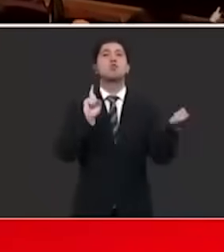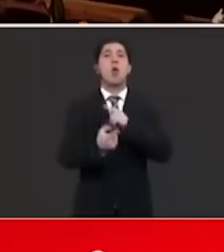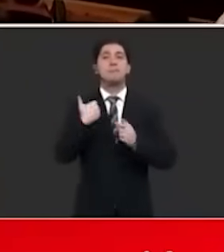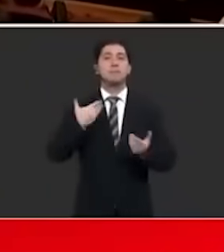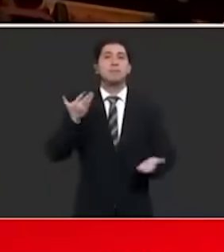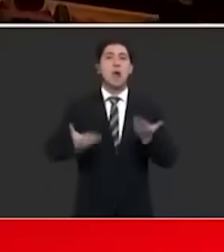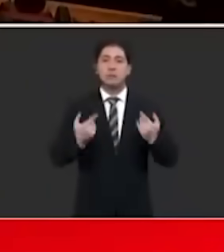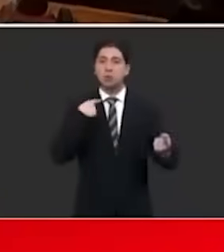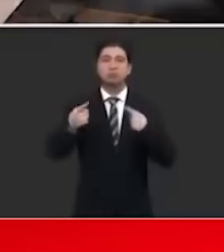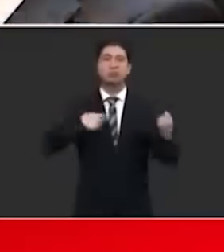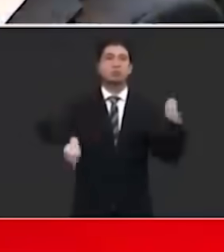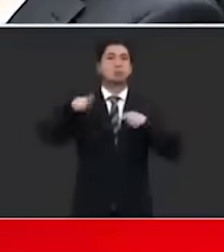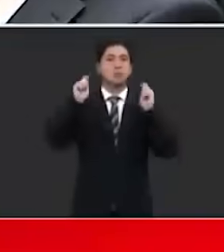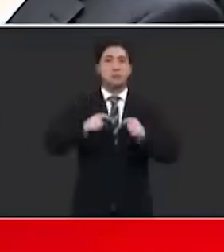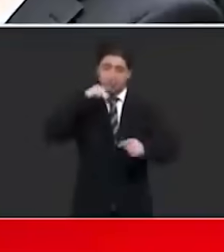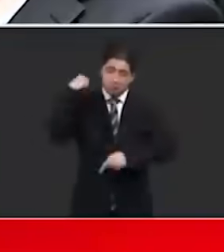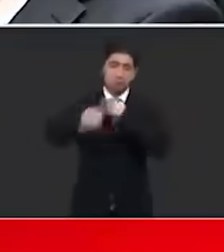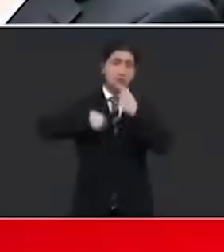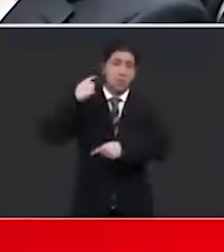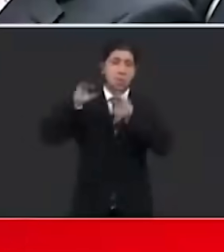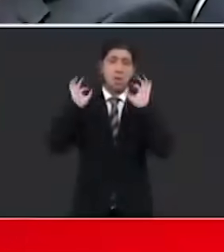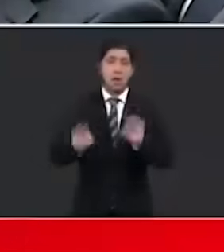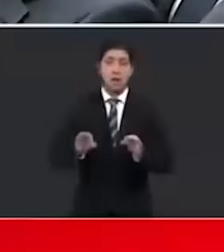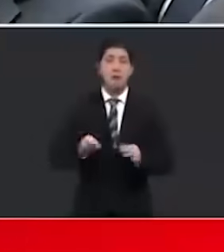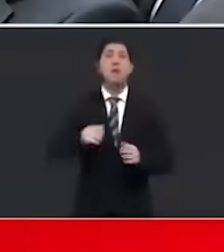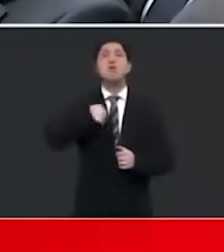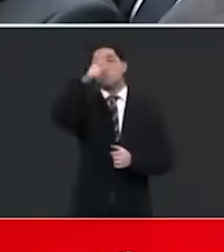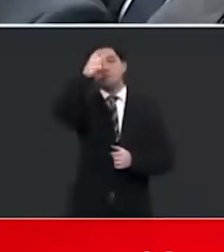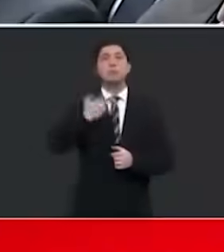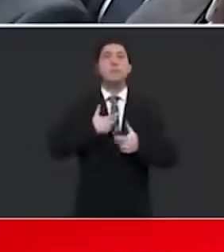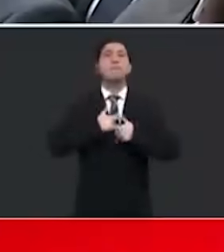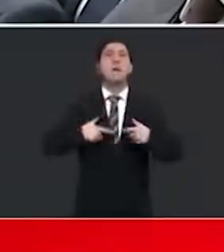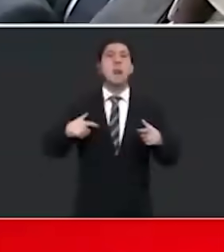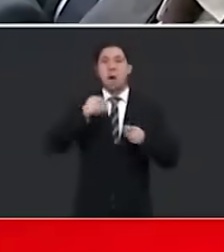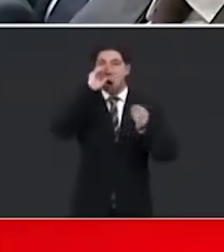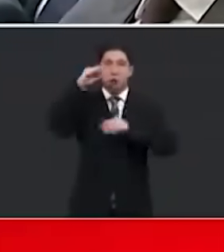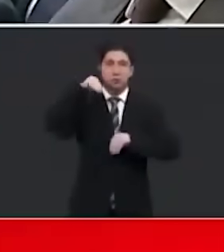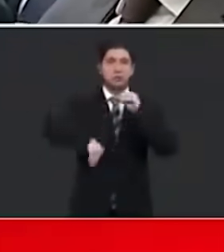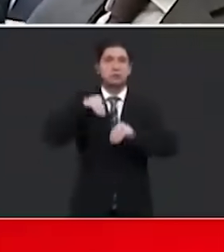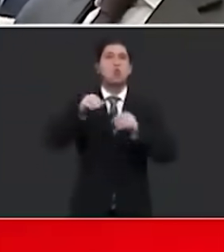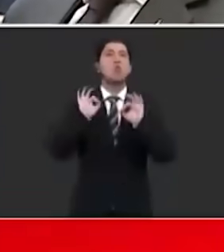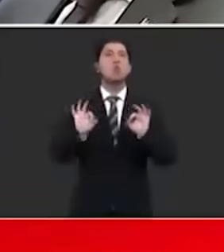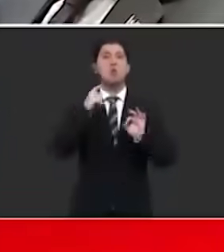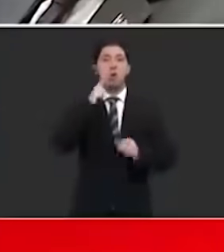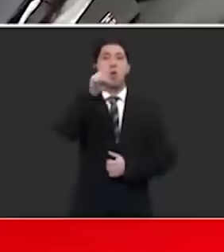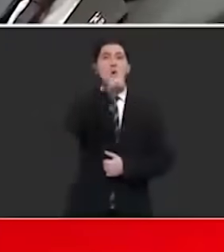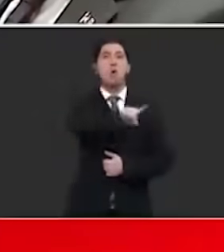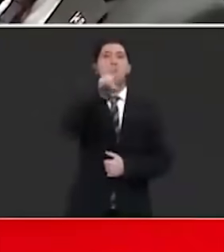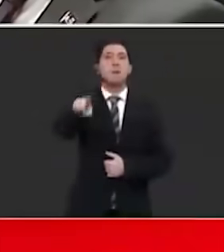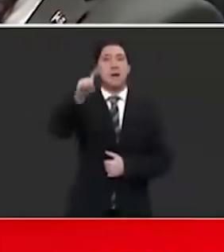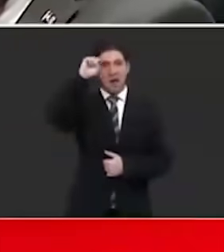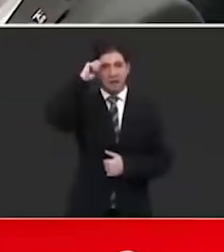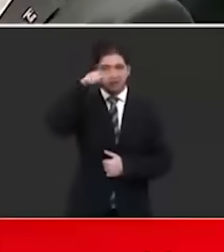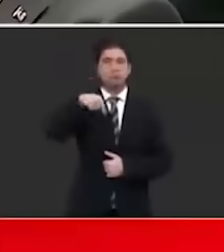imkanı bulduk. Her yıl Milli Ağaçlandırma Günü olarak kutladığımız 11 Kasım'ı